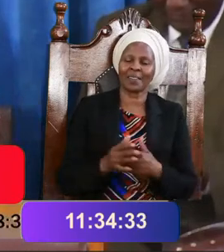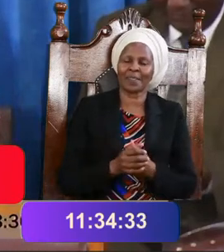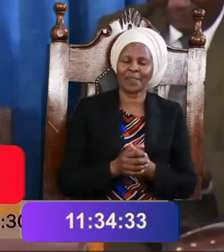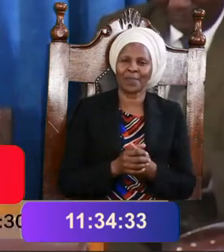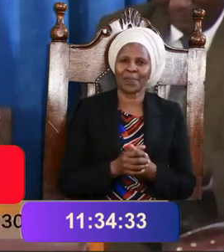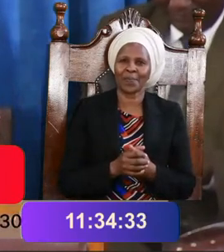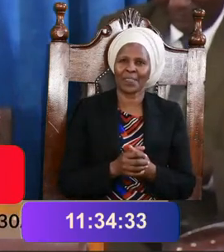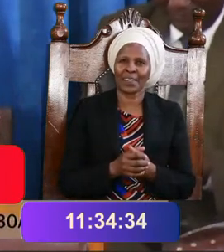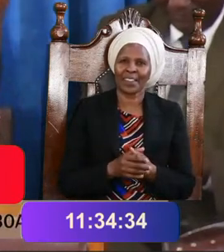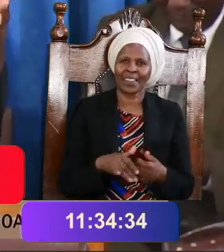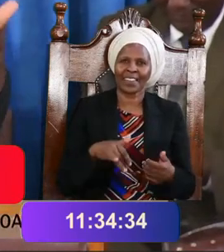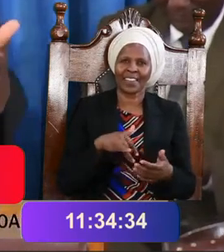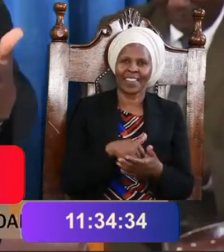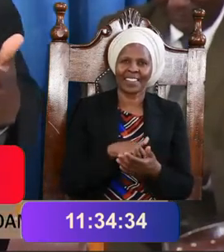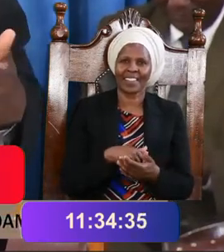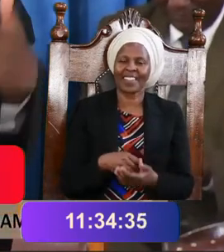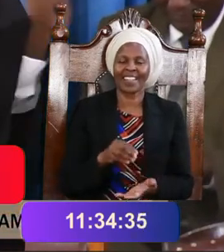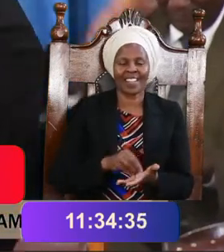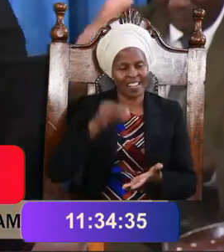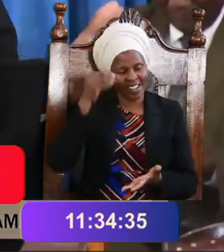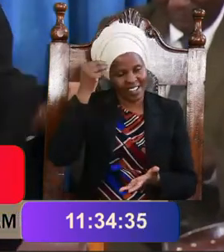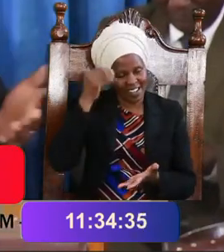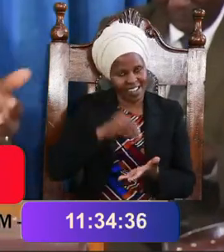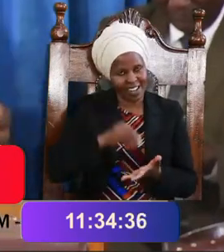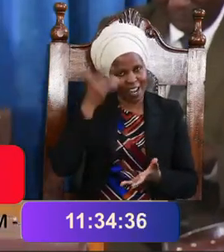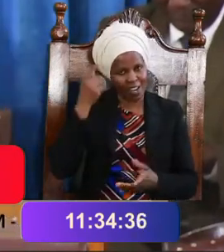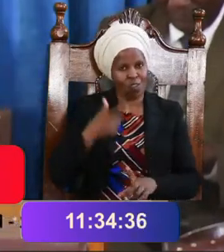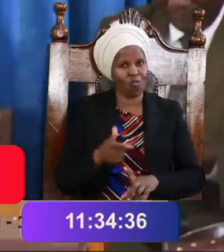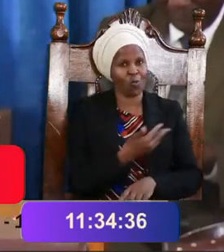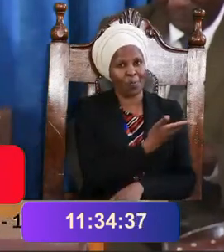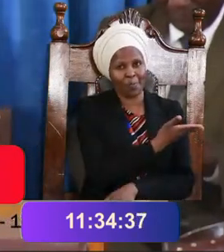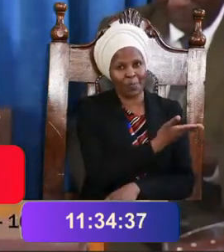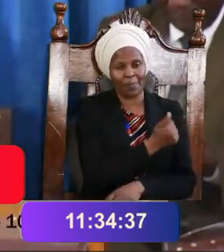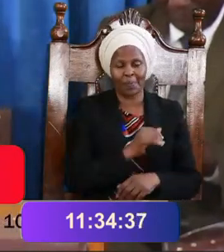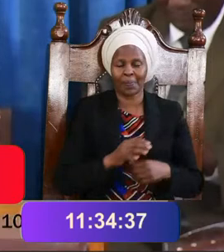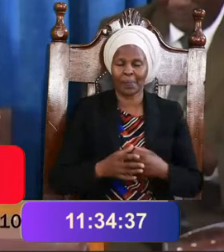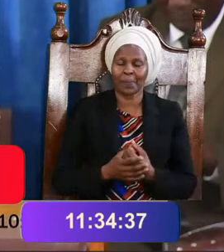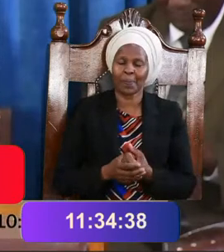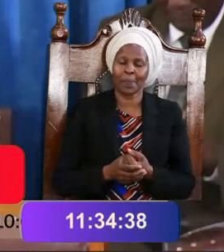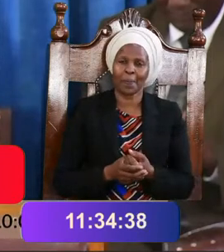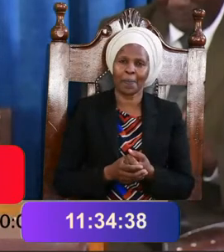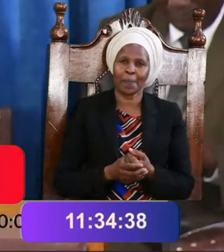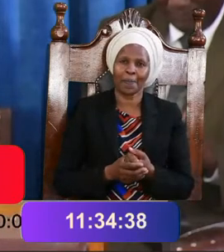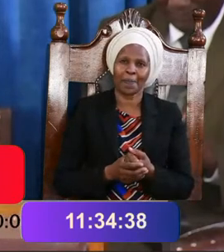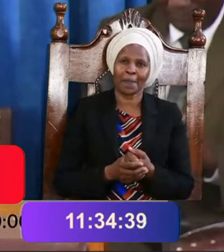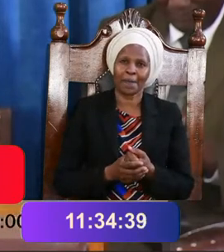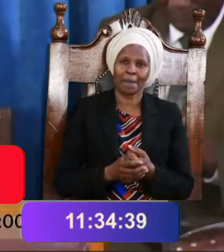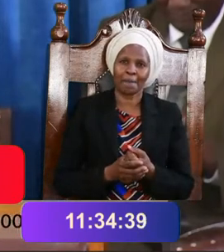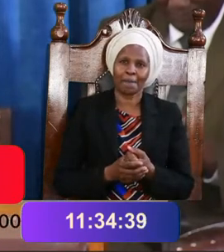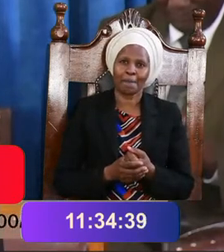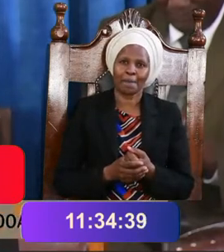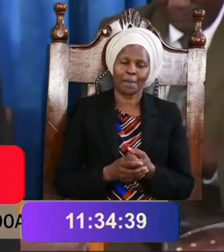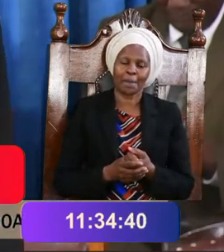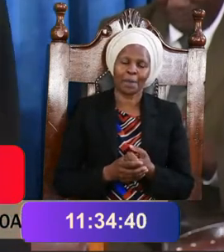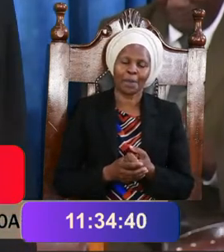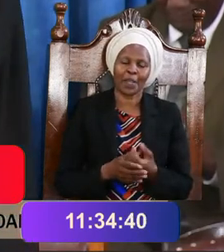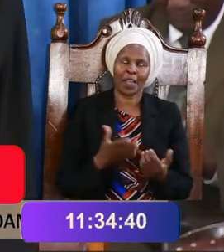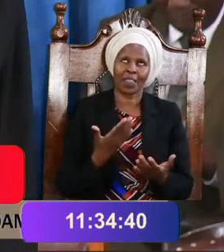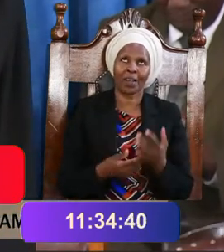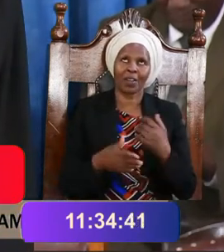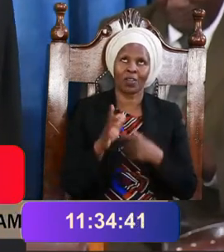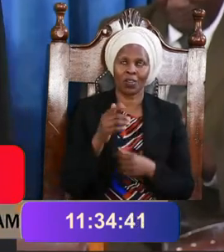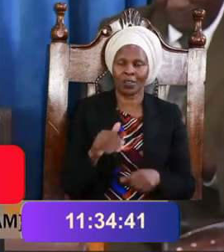tuweze pia kusoma kutoka kwenu, manake there is a lot we can learn from you in our music ministry. Nashukuru Mungu